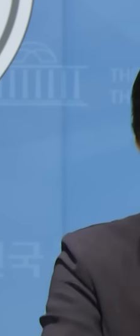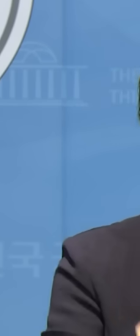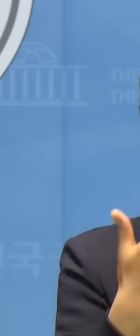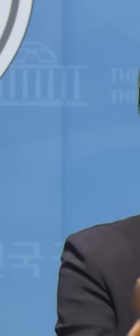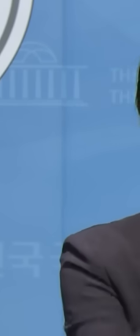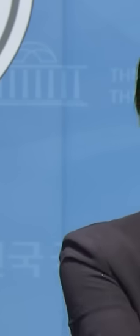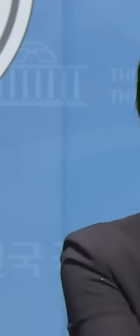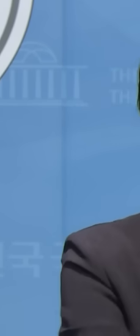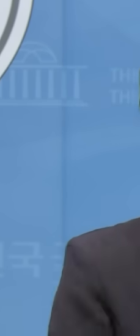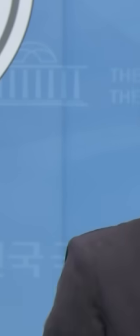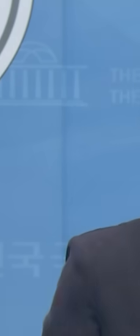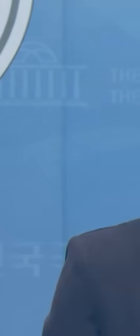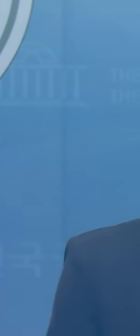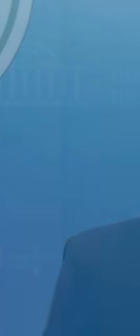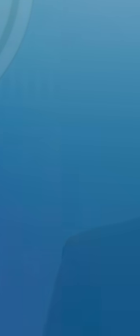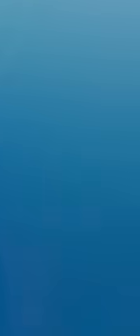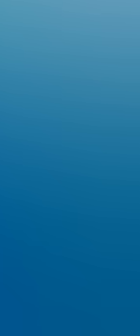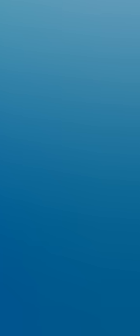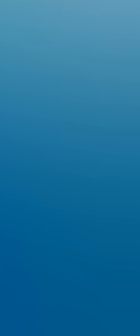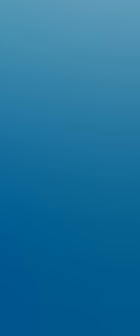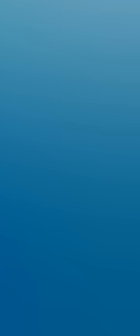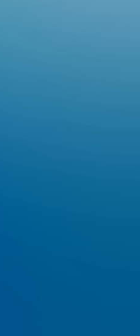하십시오 이상입니다